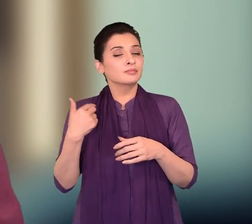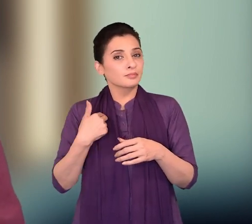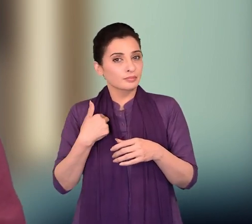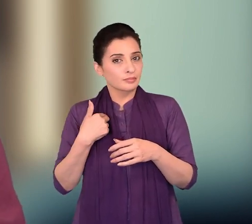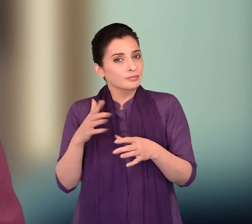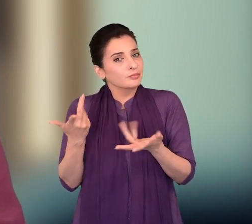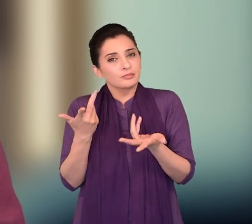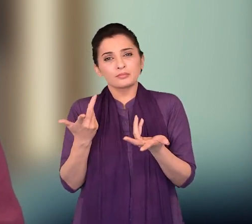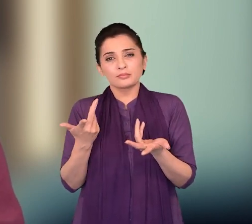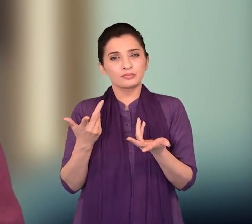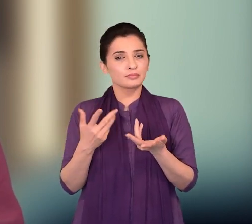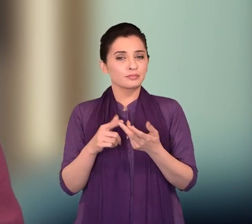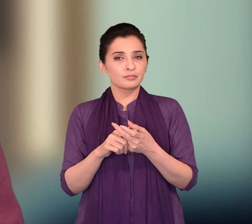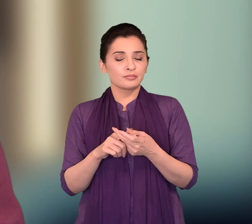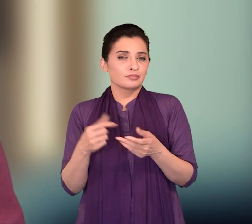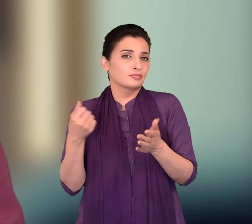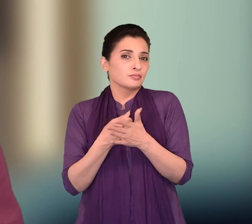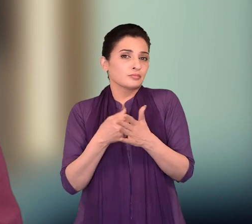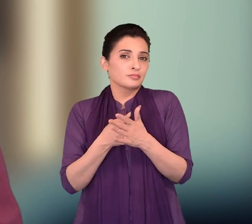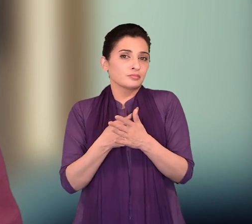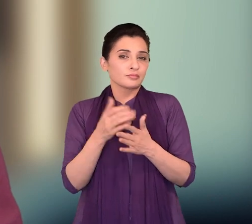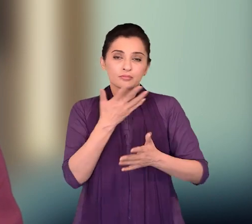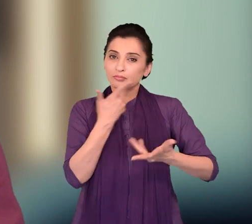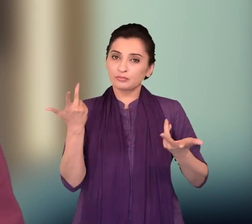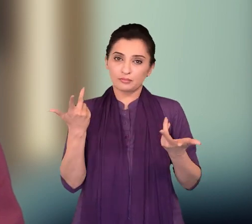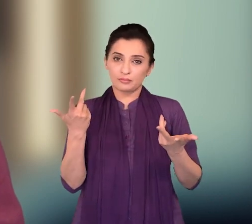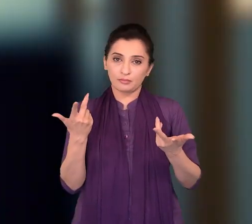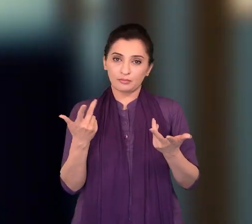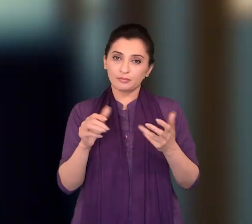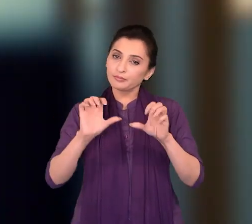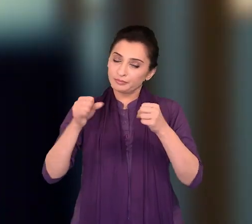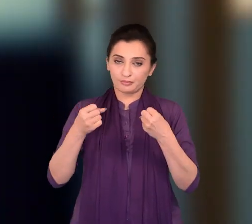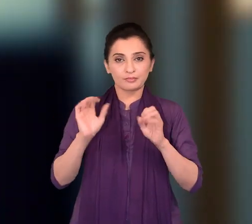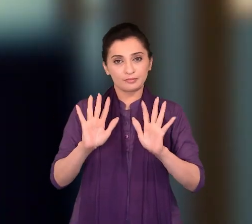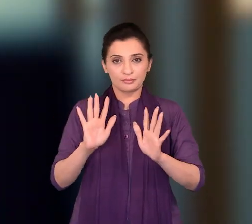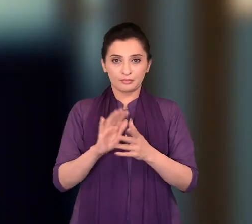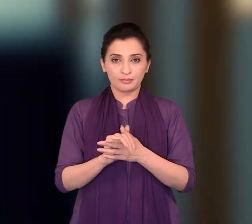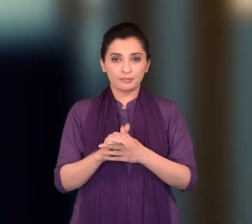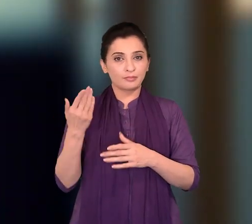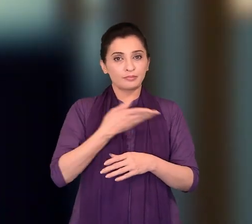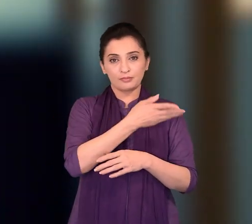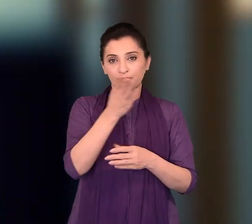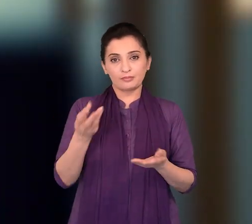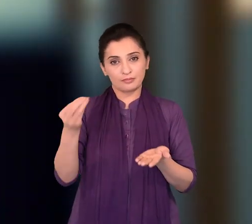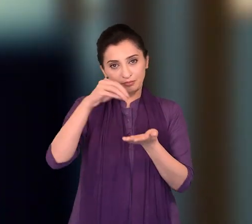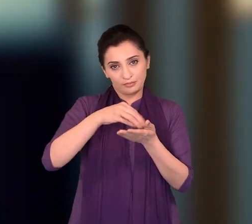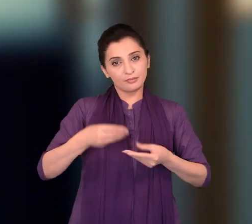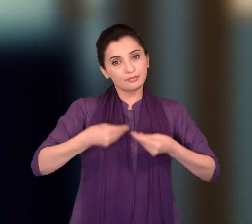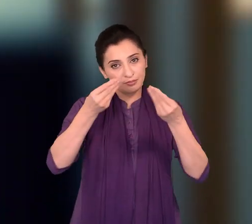انسان اپنی ہی کیپیسٹی کے اندر جو کچھ کر سکتا ہے وہ اس کو اپنی سوسائٹی کو